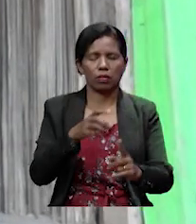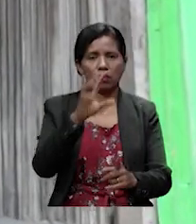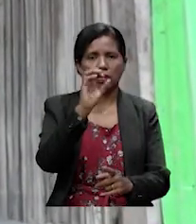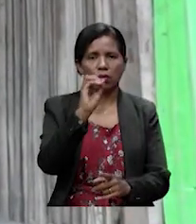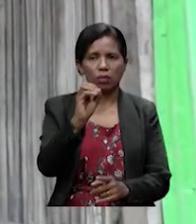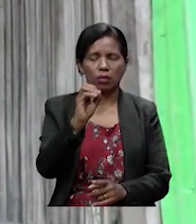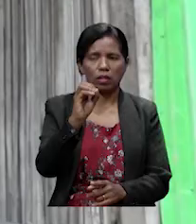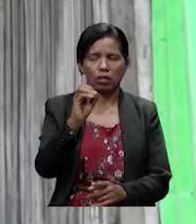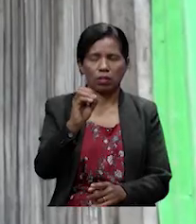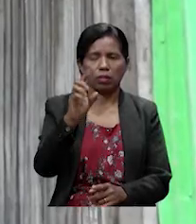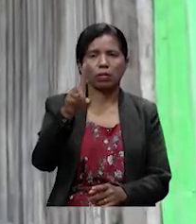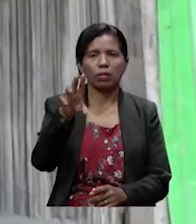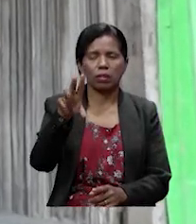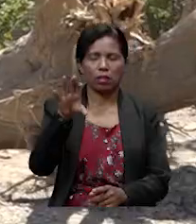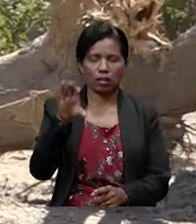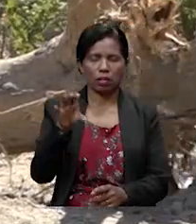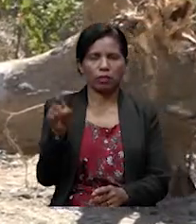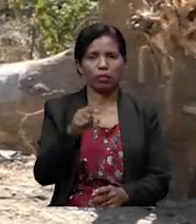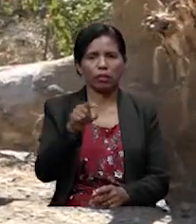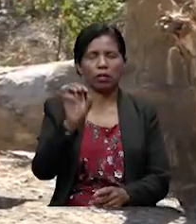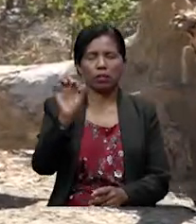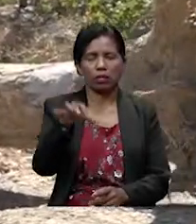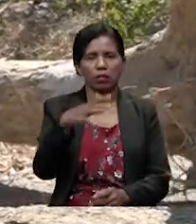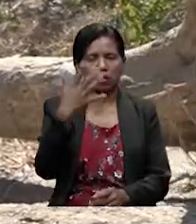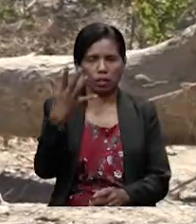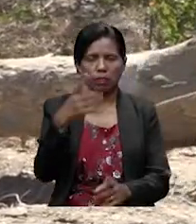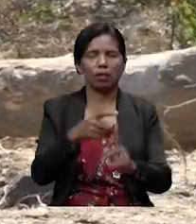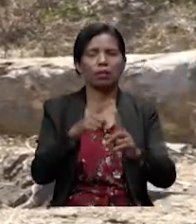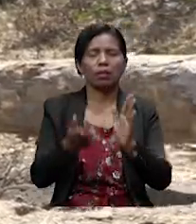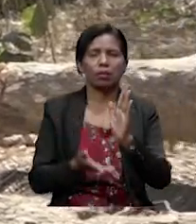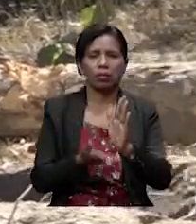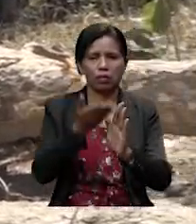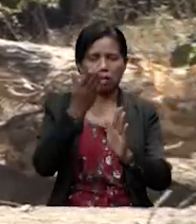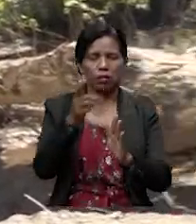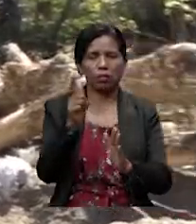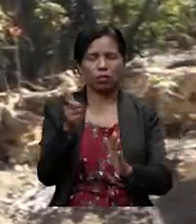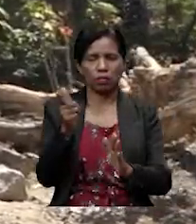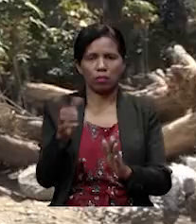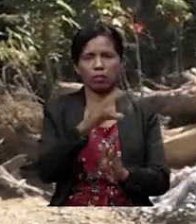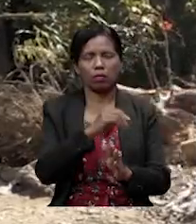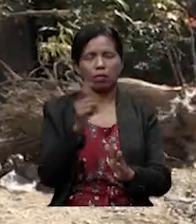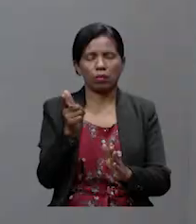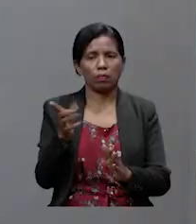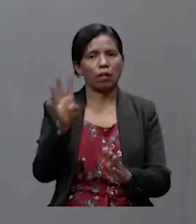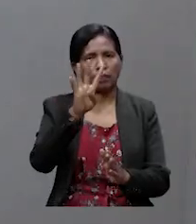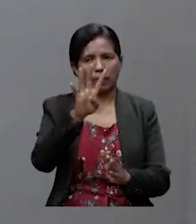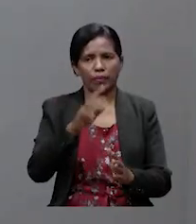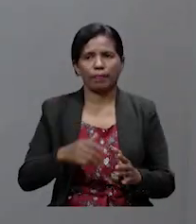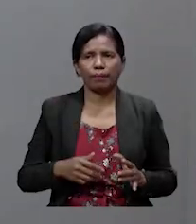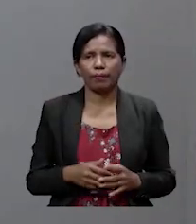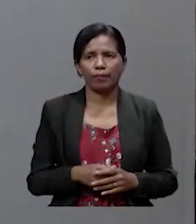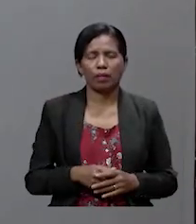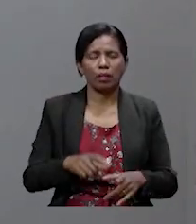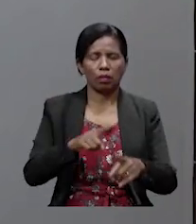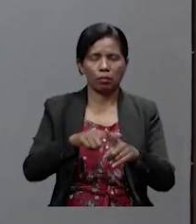kilowatt atus ida, ho centavos 0,05, saiba centavos ruanulu to ruanulu resinghat. Pulsa